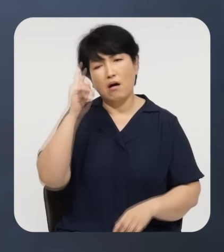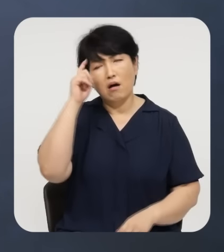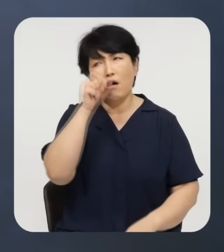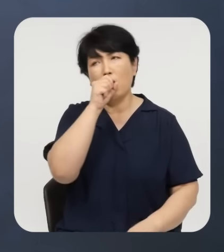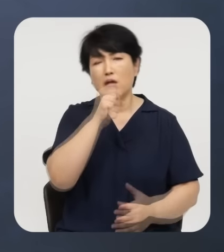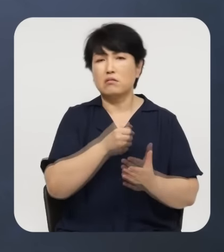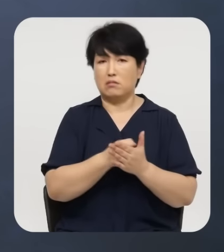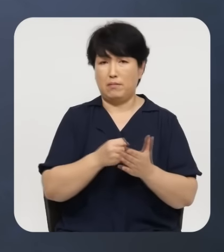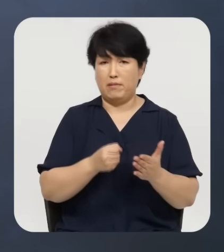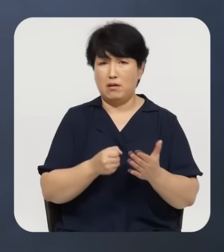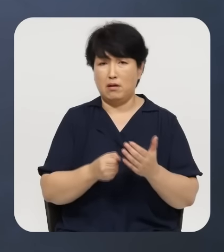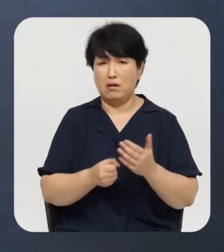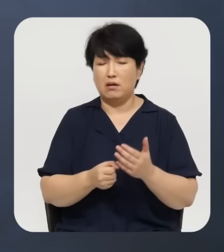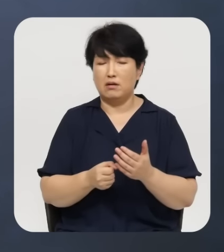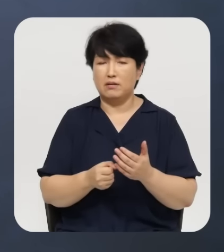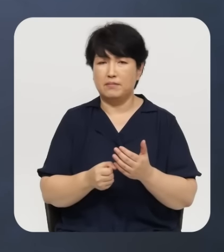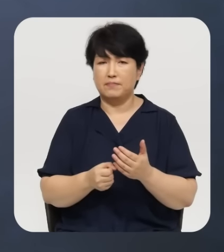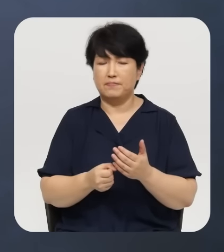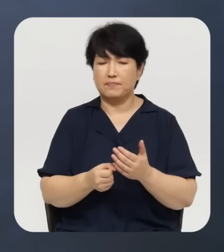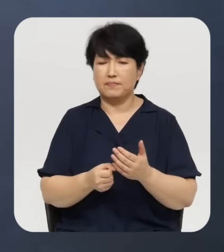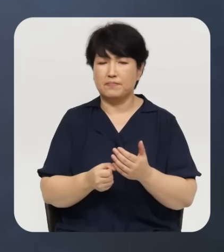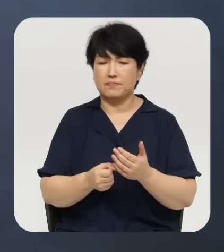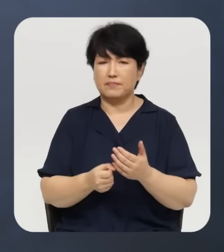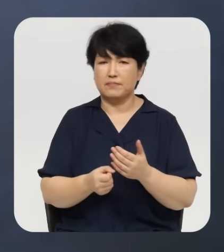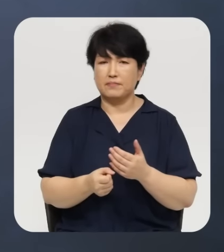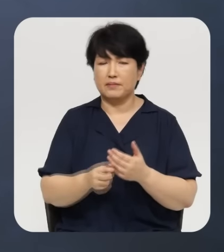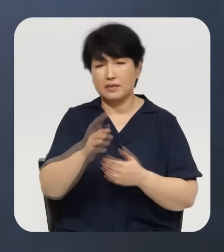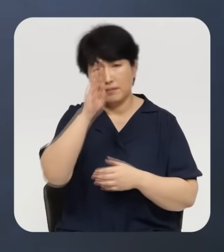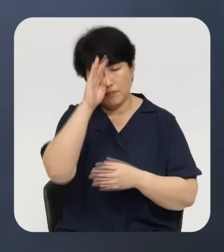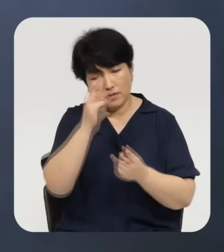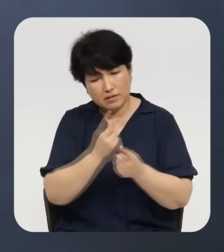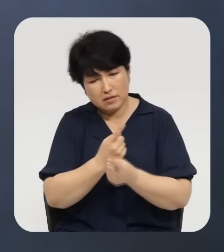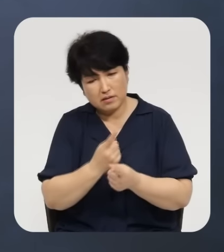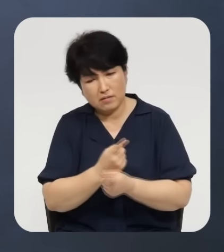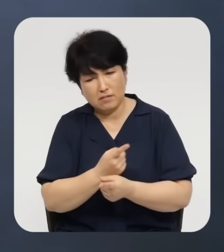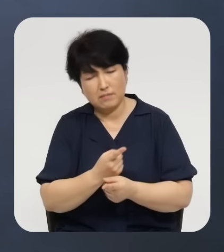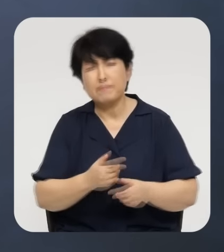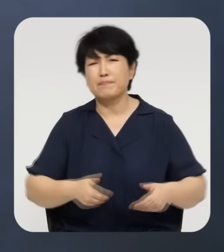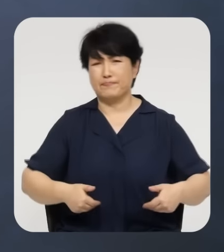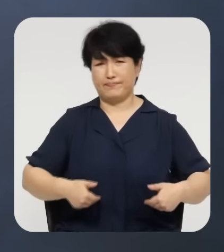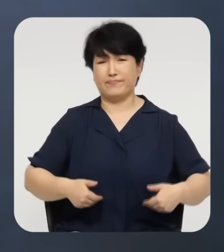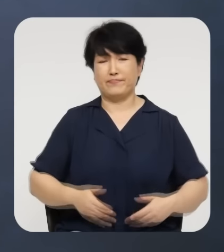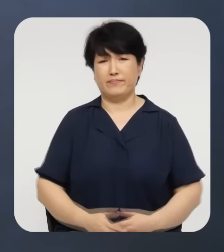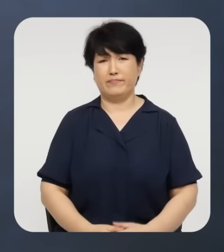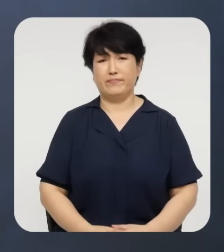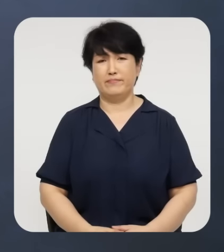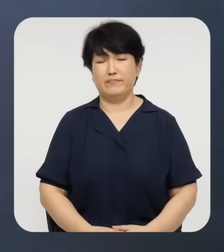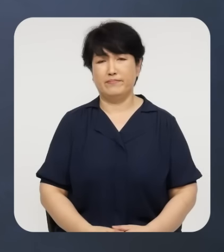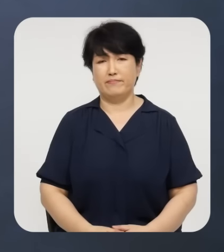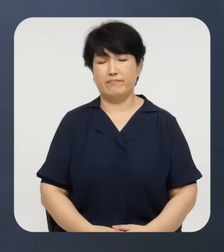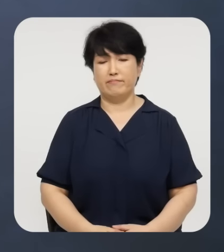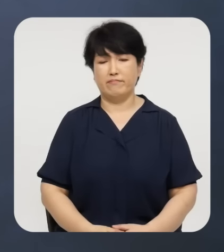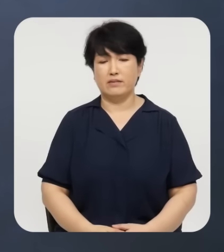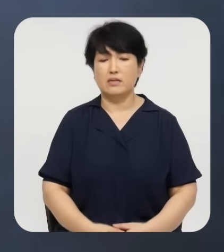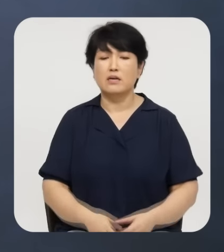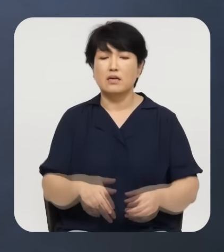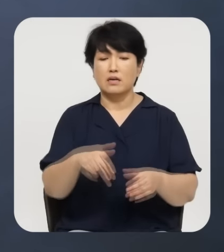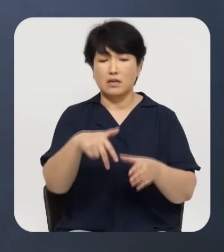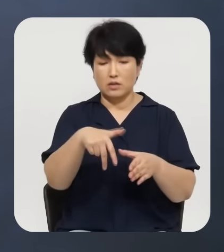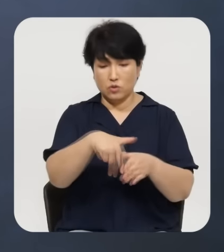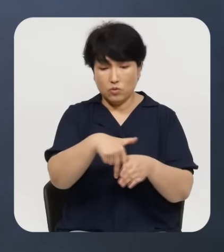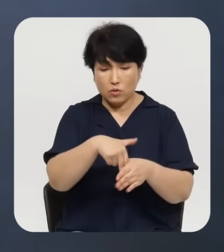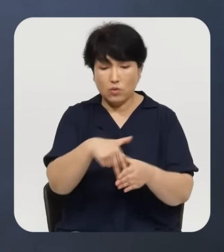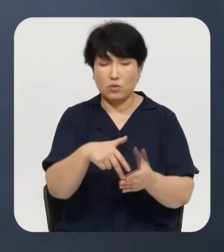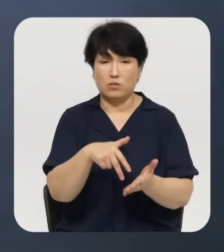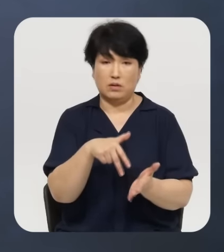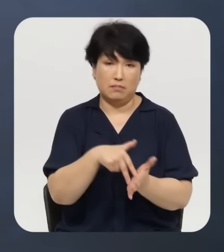치료를 받아야 돼. 치료를 받아야 된다. 이렇게 말할 수 있어요. 그리고 이제